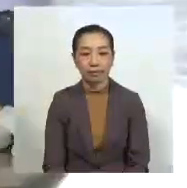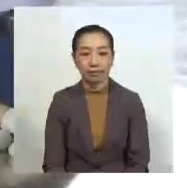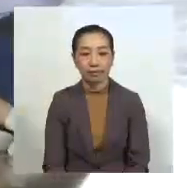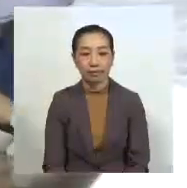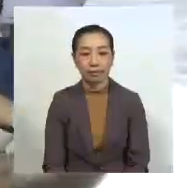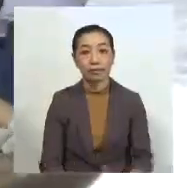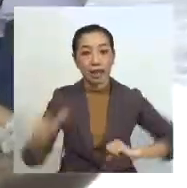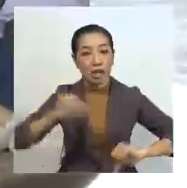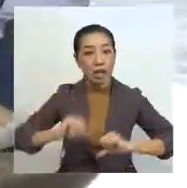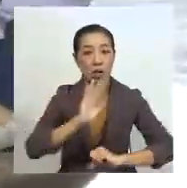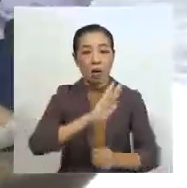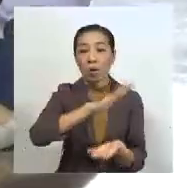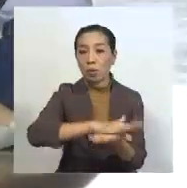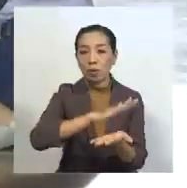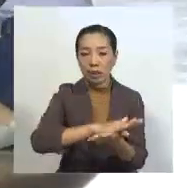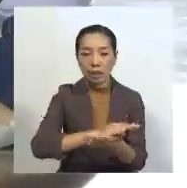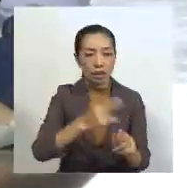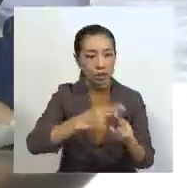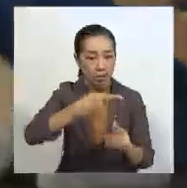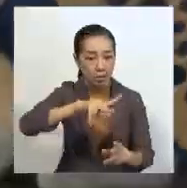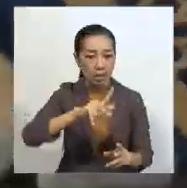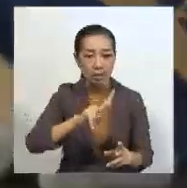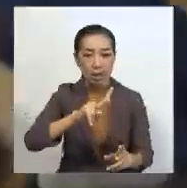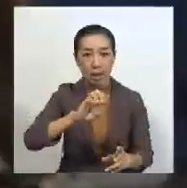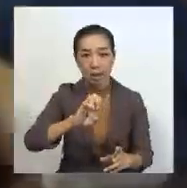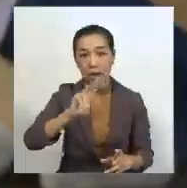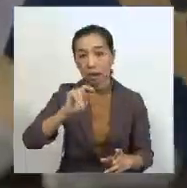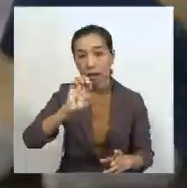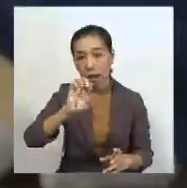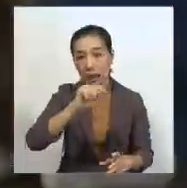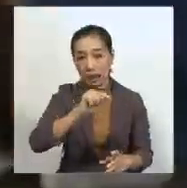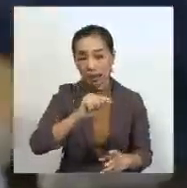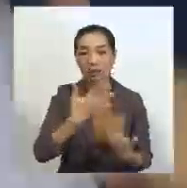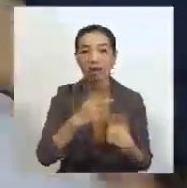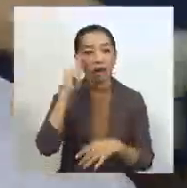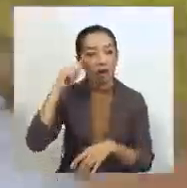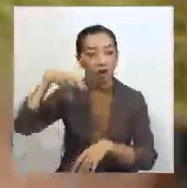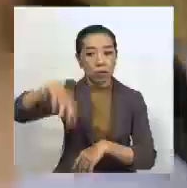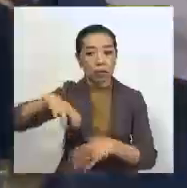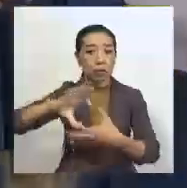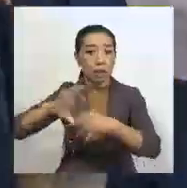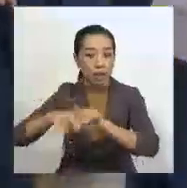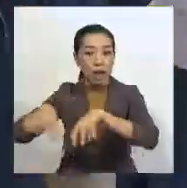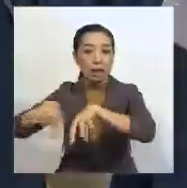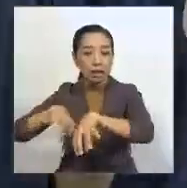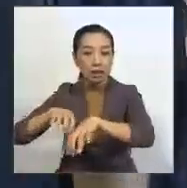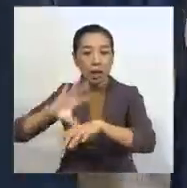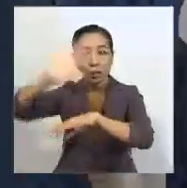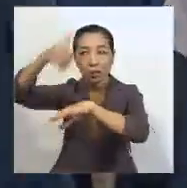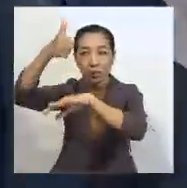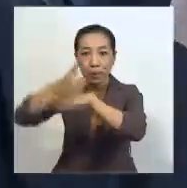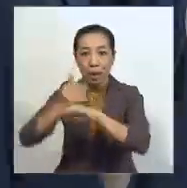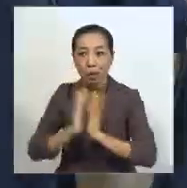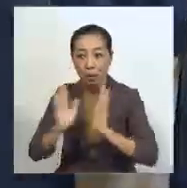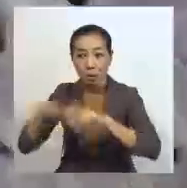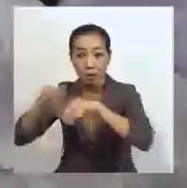การแสดงของโรงเรียนในเครือพัคคินีเซนต์ปอลเดอชาร์ดจะแสดงหลังพิธีมิสซาที่สนามสุขพัชราศัยในวันที่21พฤศจิ